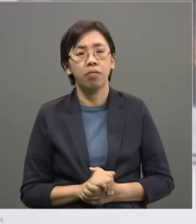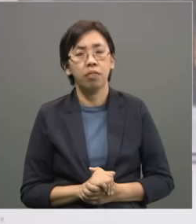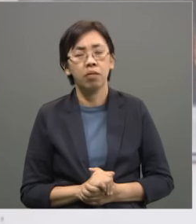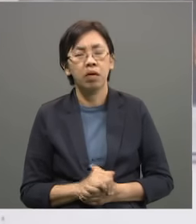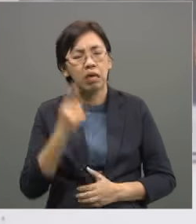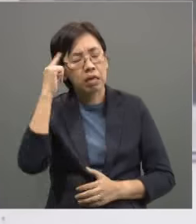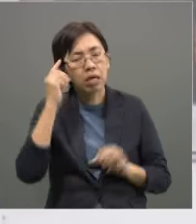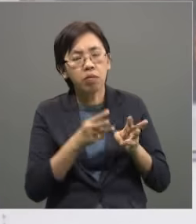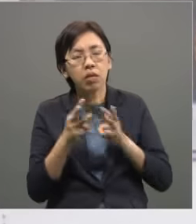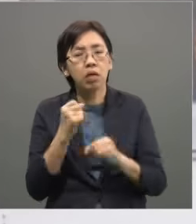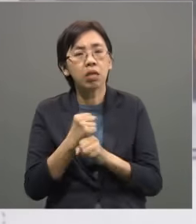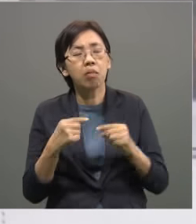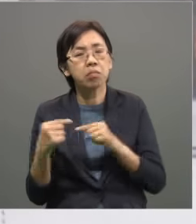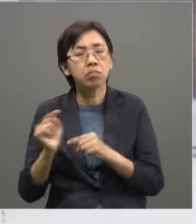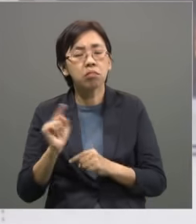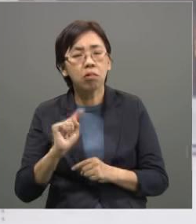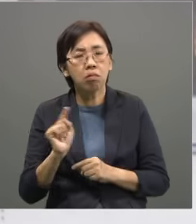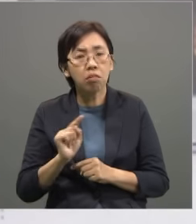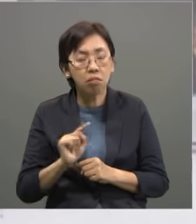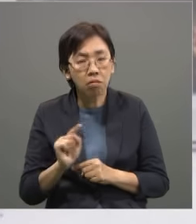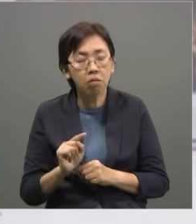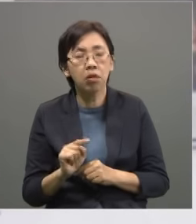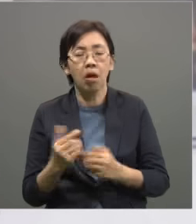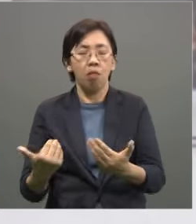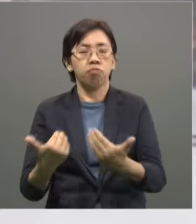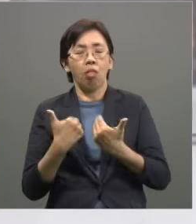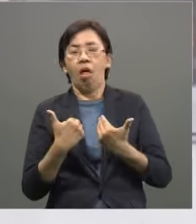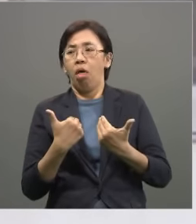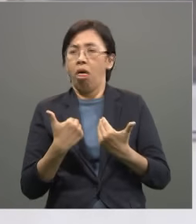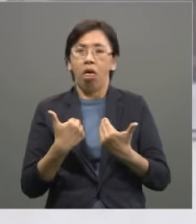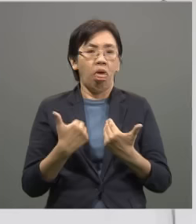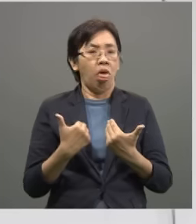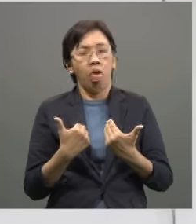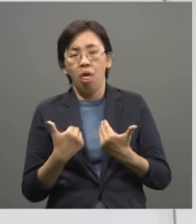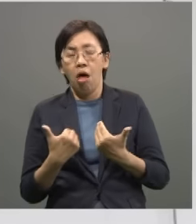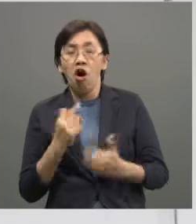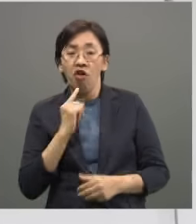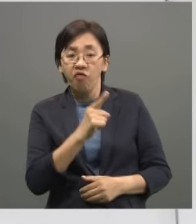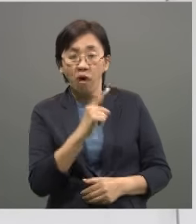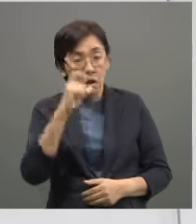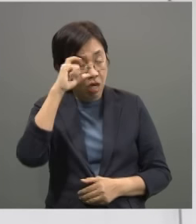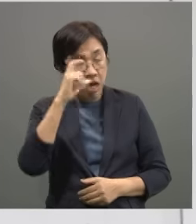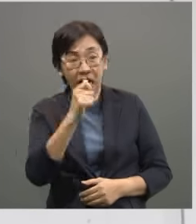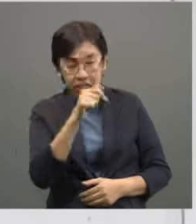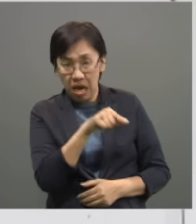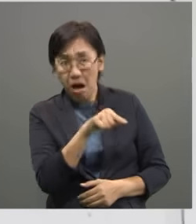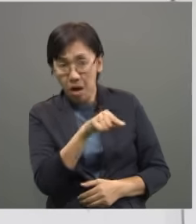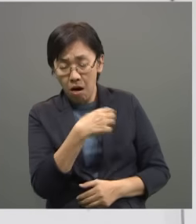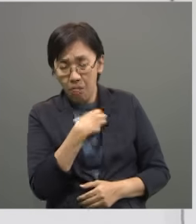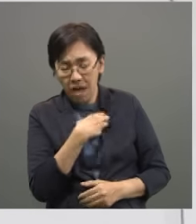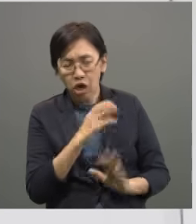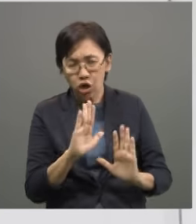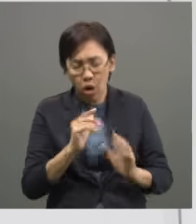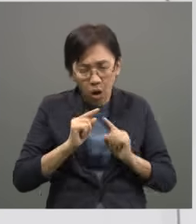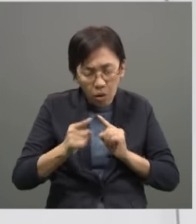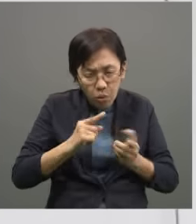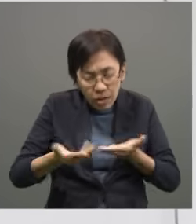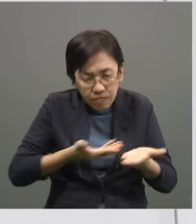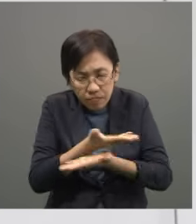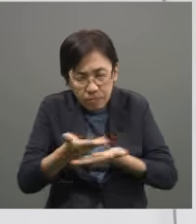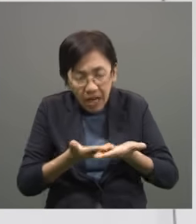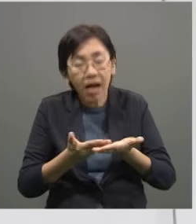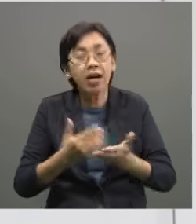ทำยังไงต่อเพราะว่าคุณโอวาทก็ถูกพาดพิงถูกไหมจะดำเนินคดีกับคุณอัจฉริยะไหมคุณโอวาทบอกว่าเดี๋ยวจะปรึกษาทางกฎหมายก่